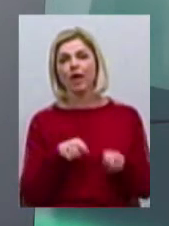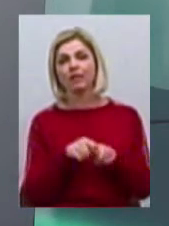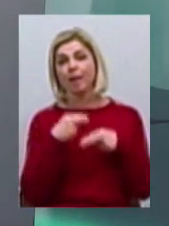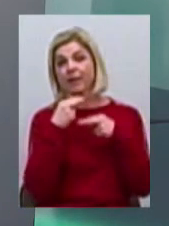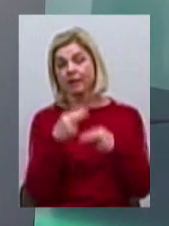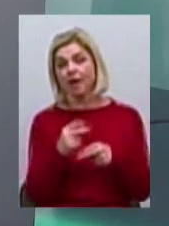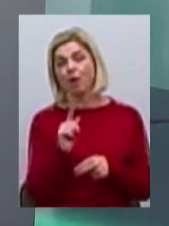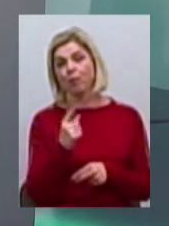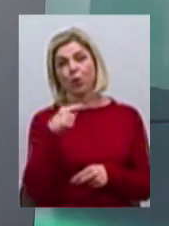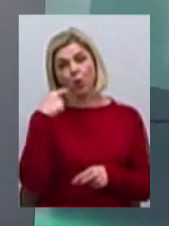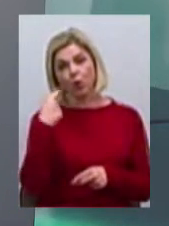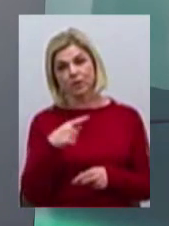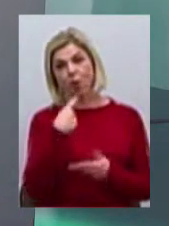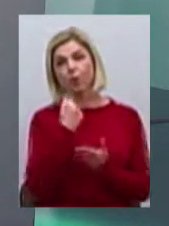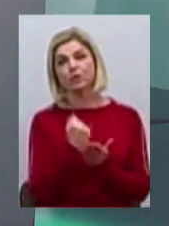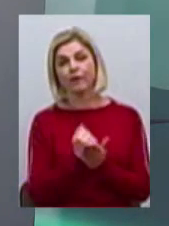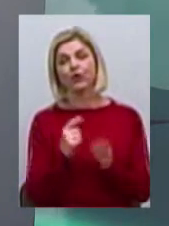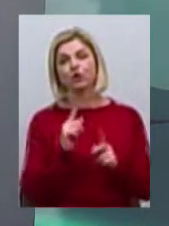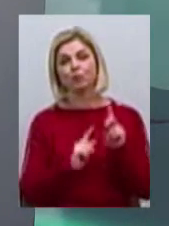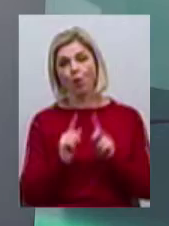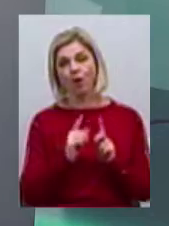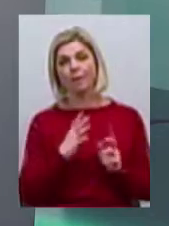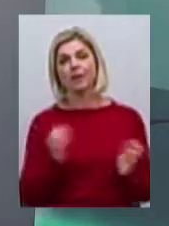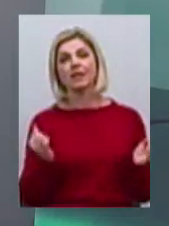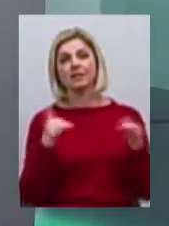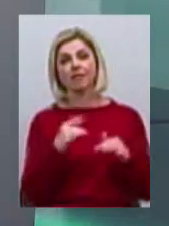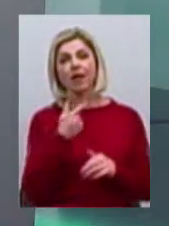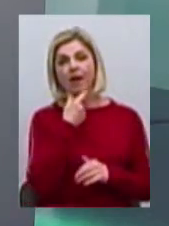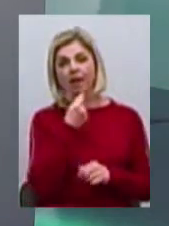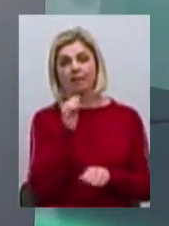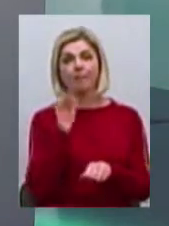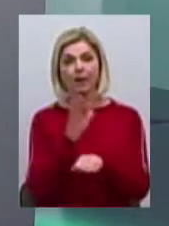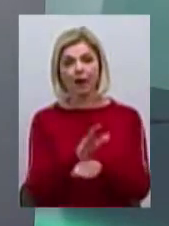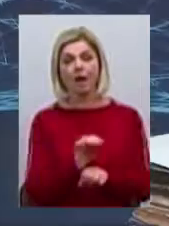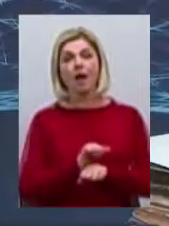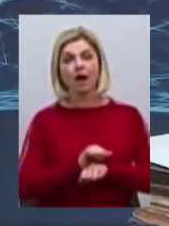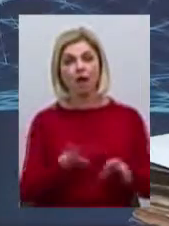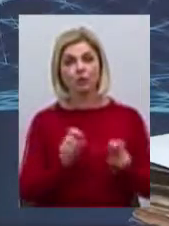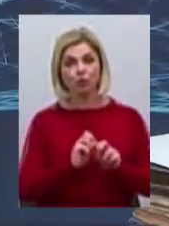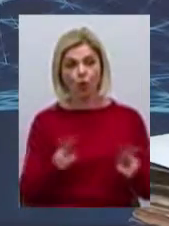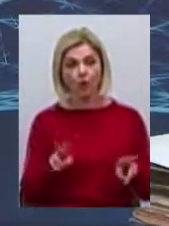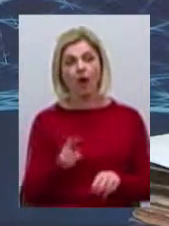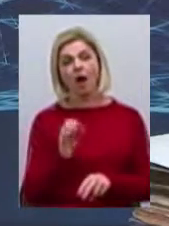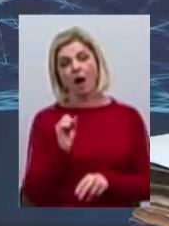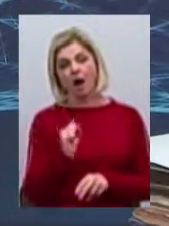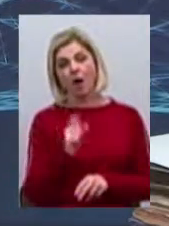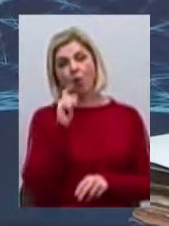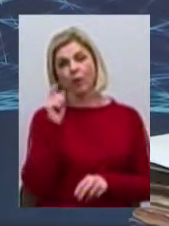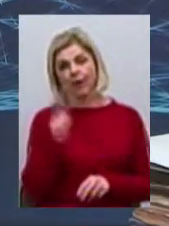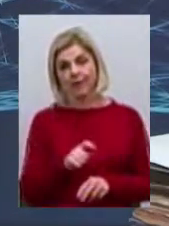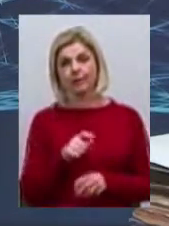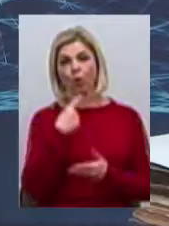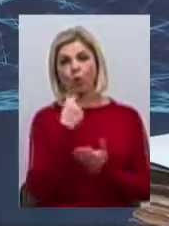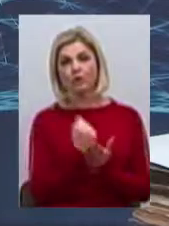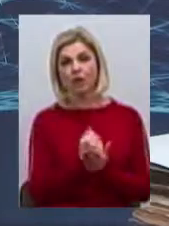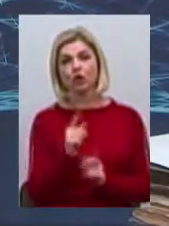Тому що російські установчі збори, вони зібралися, знаєте, Ленін їх приказав розогнати. Українські, так, українські